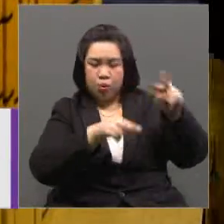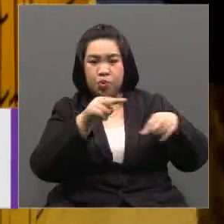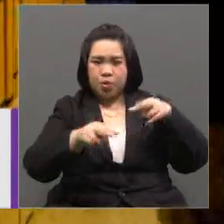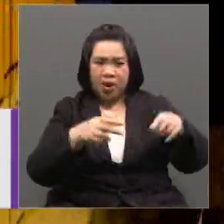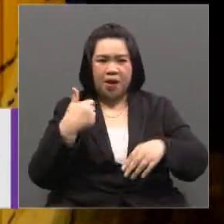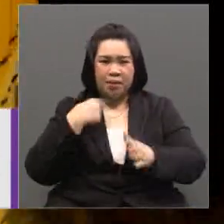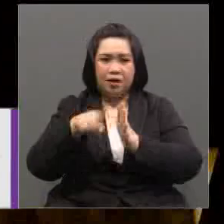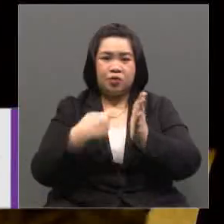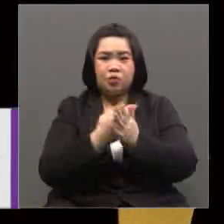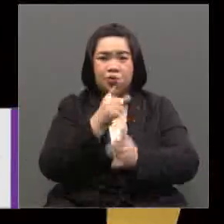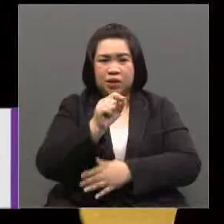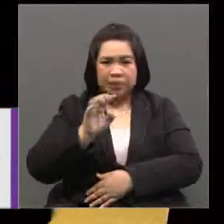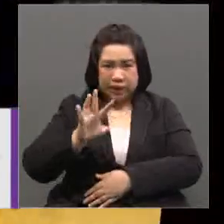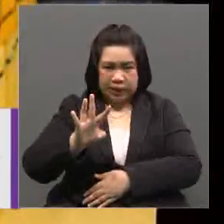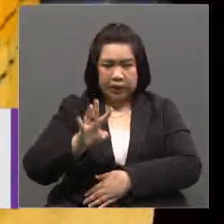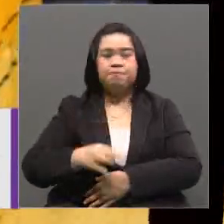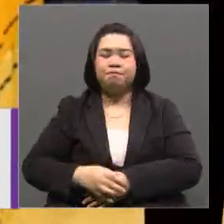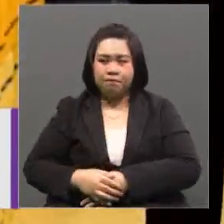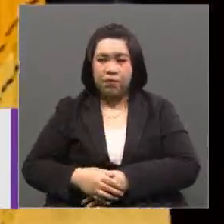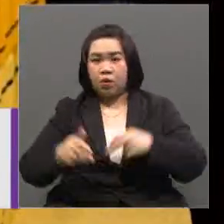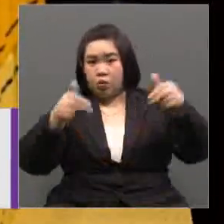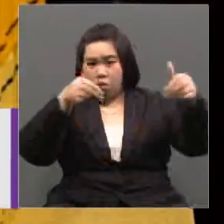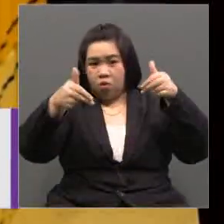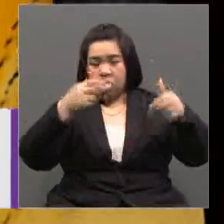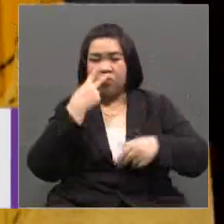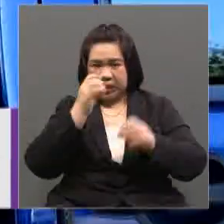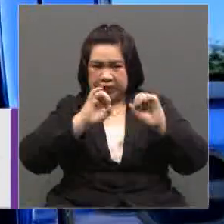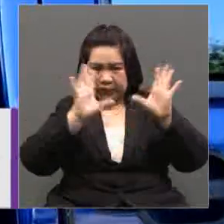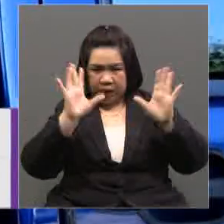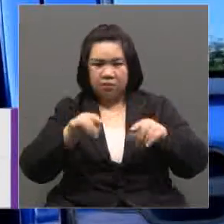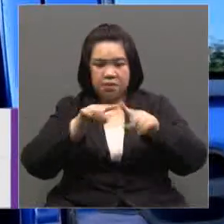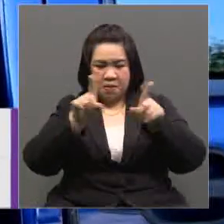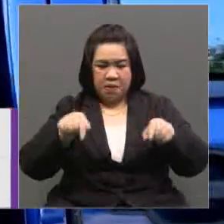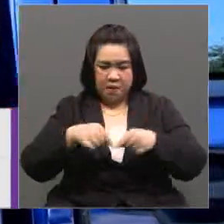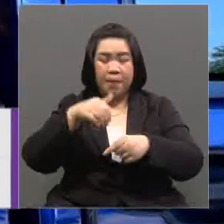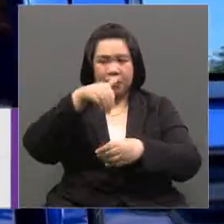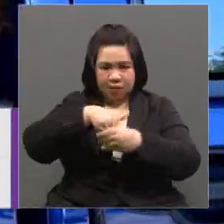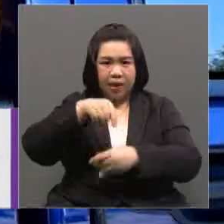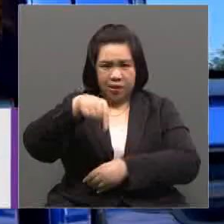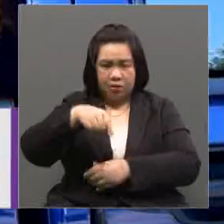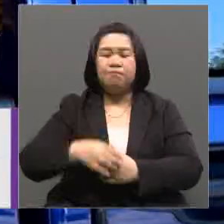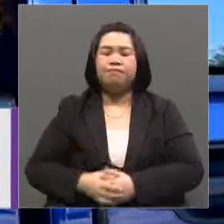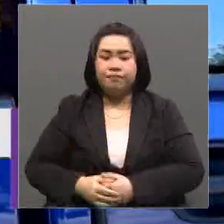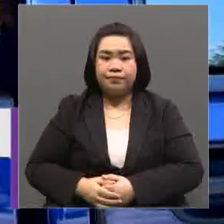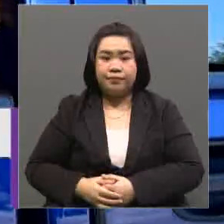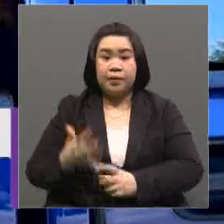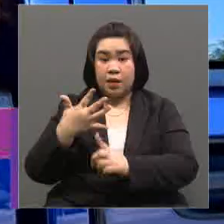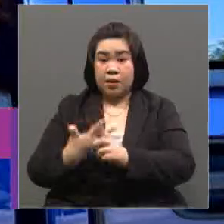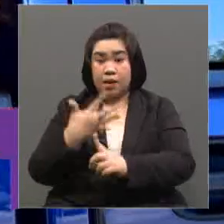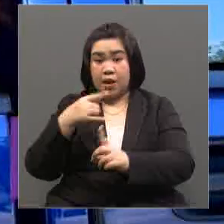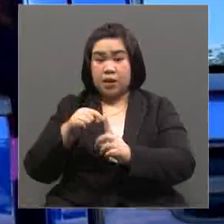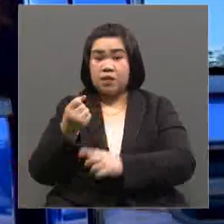แลรักษาตลอด 24ชั่วโมงรวมทั้งมีกล้องวงจรปิดเก็บรักษาบัตรเลือกตั้งจากนั้นครับในวันที่ 13พฤษภาคม